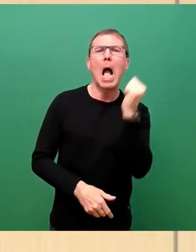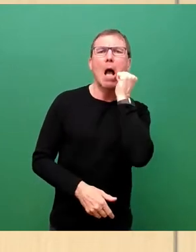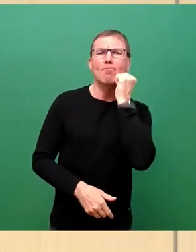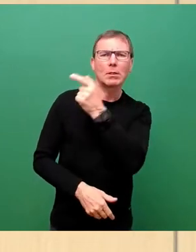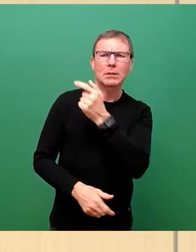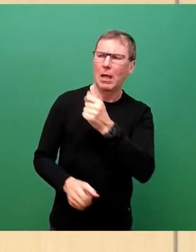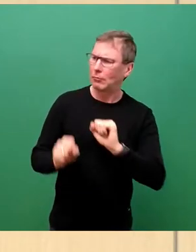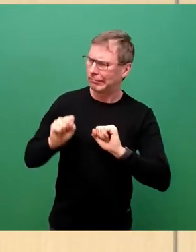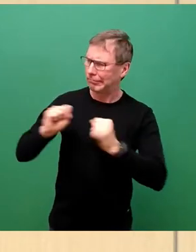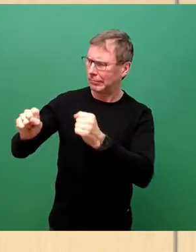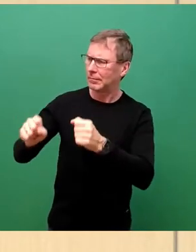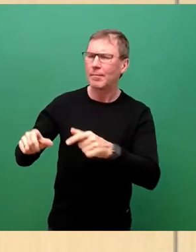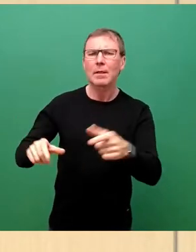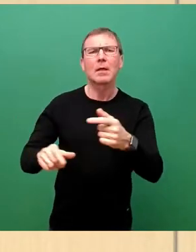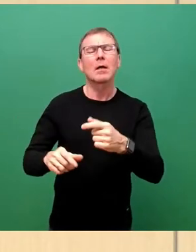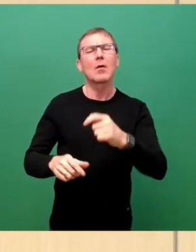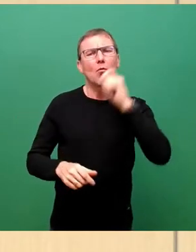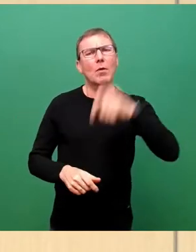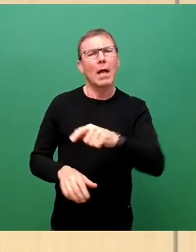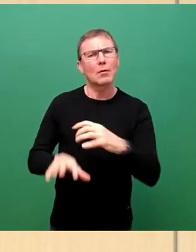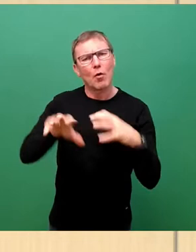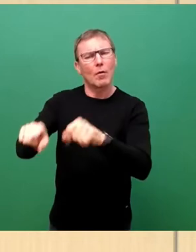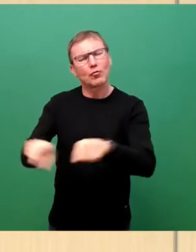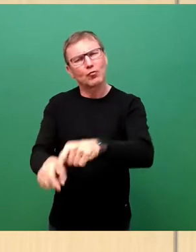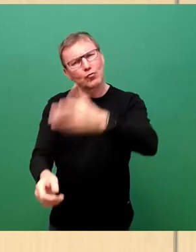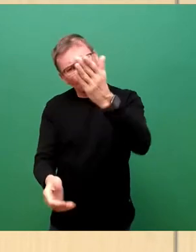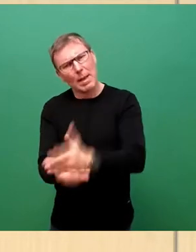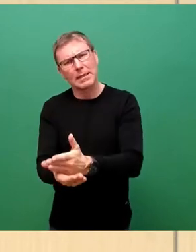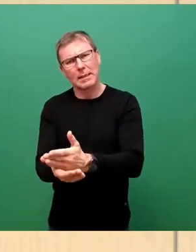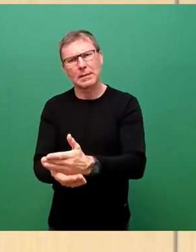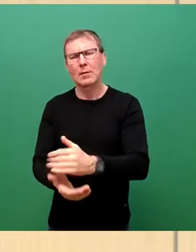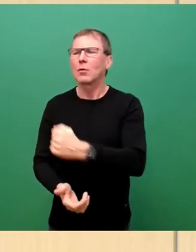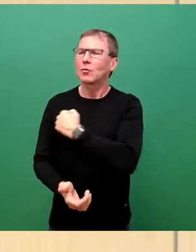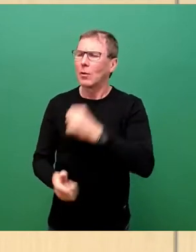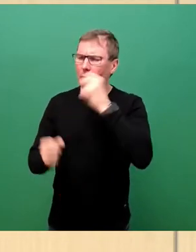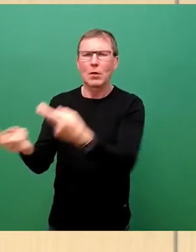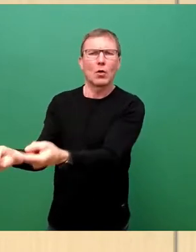die Invasion der Ukraine unverzüglich zu beenden und die Truppen hinter die Grenzen zurückzuziehen.